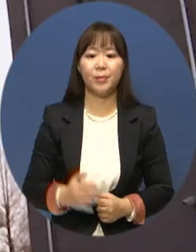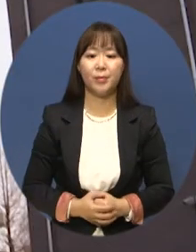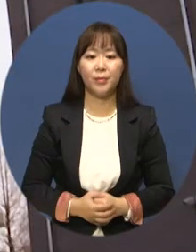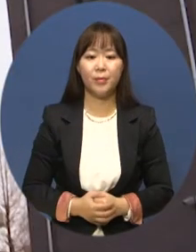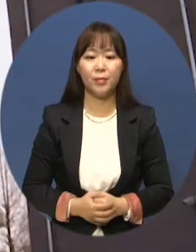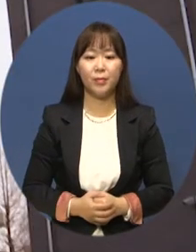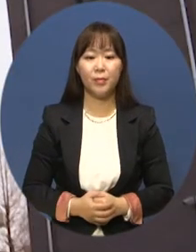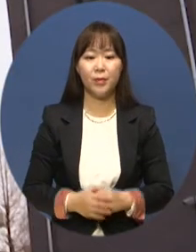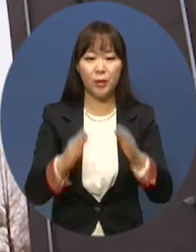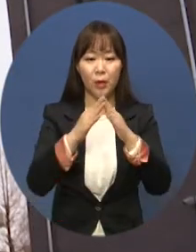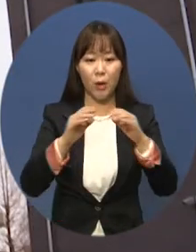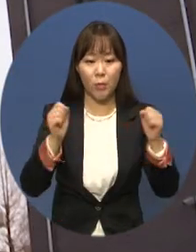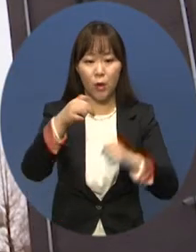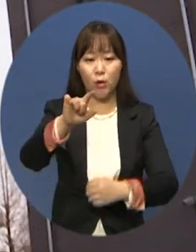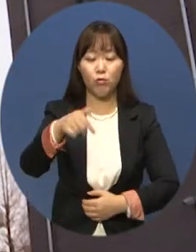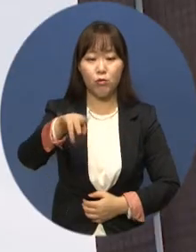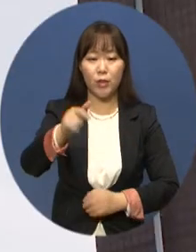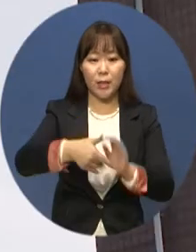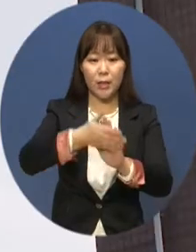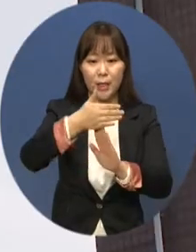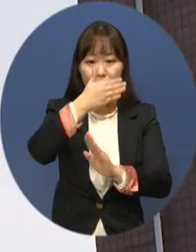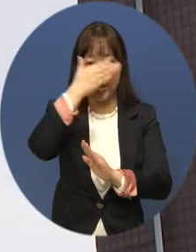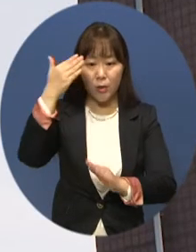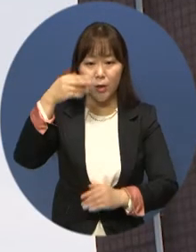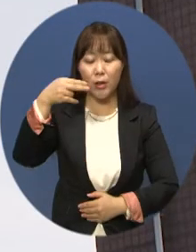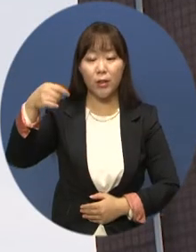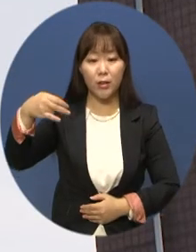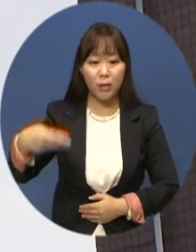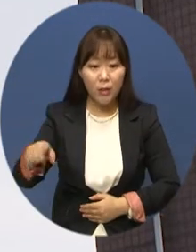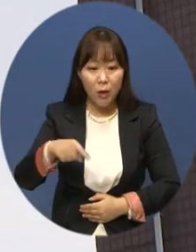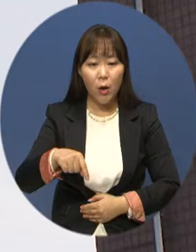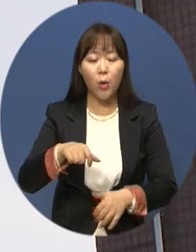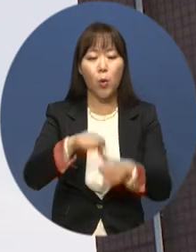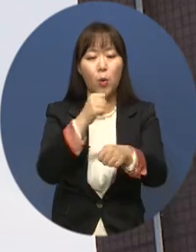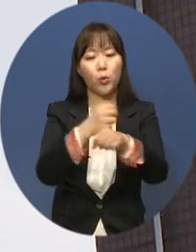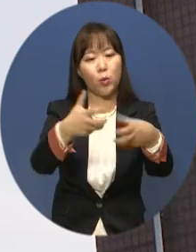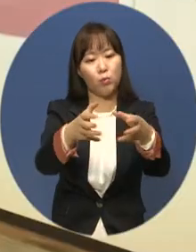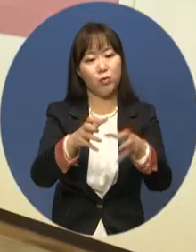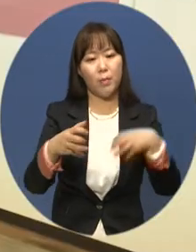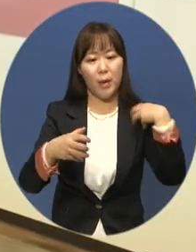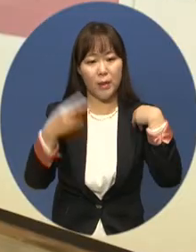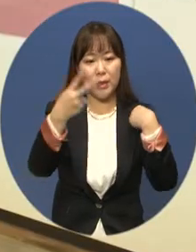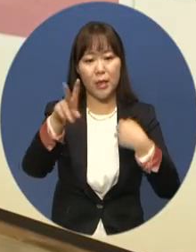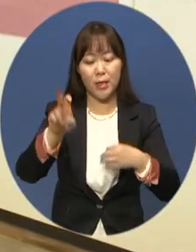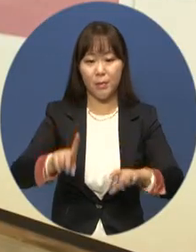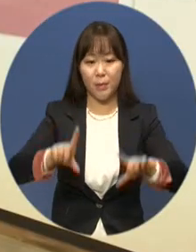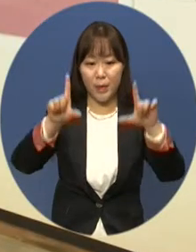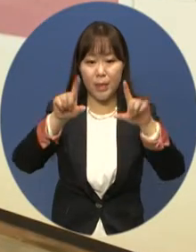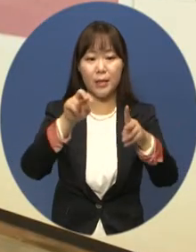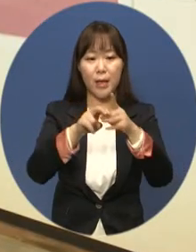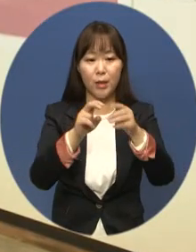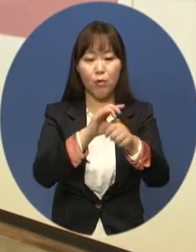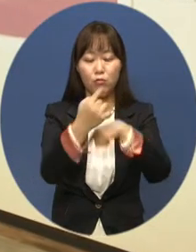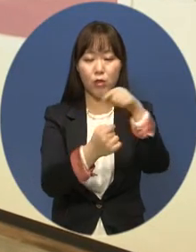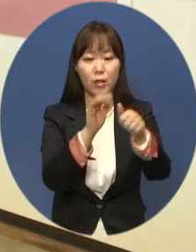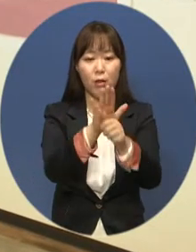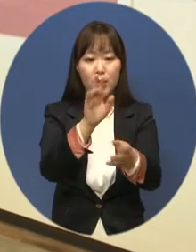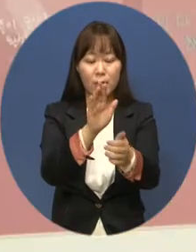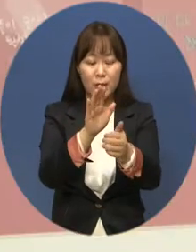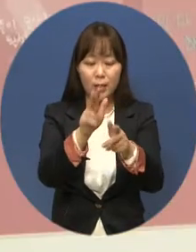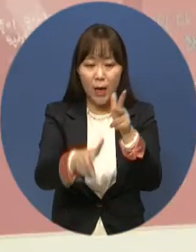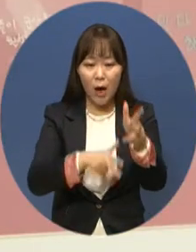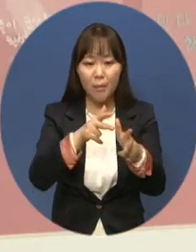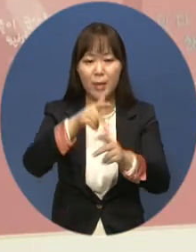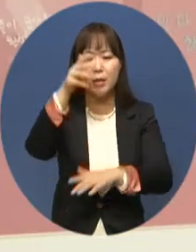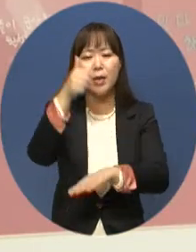전라북도 군산시의 청년들이 고용노동부가 주관하는 2021년 청년 센터 운영 지원 사업에 최종적으로